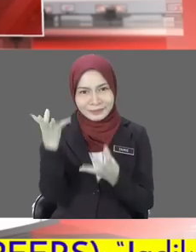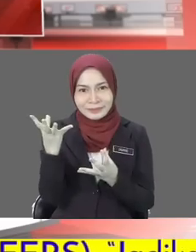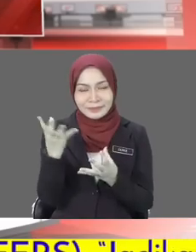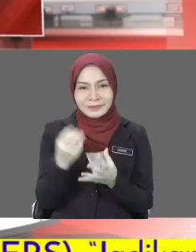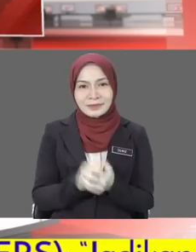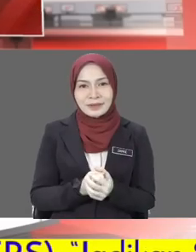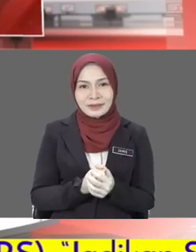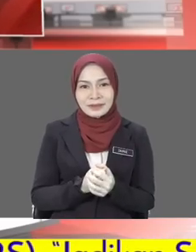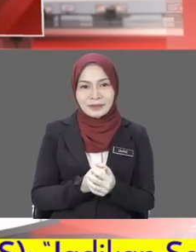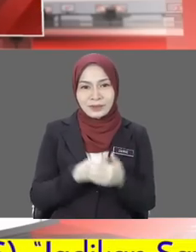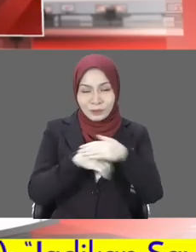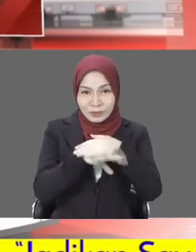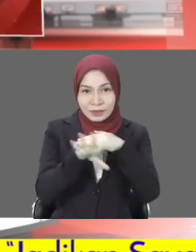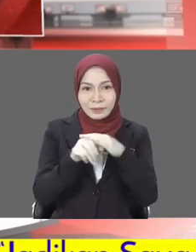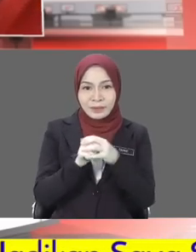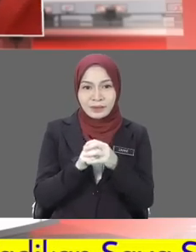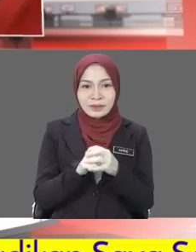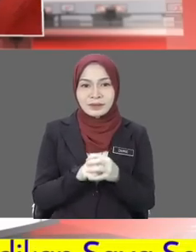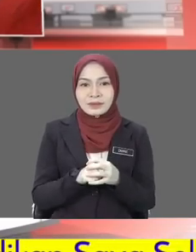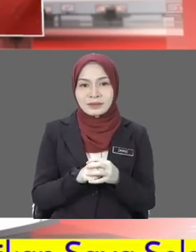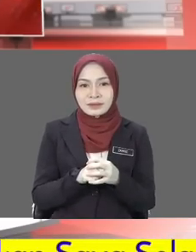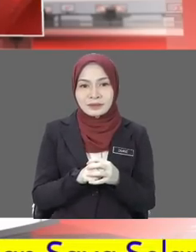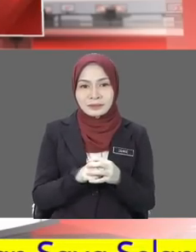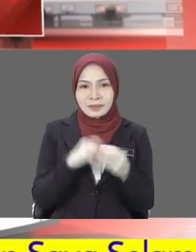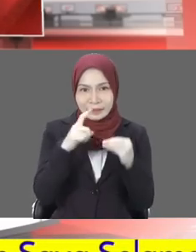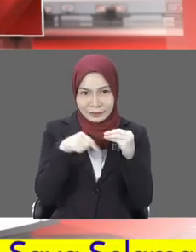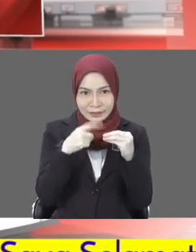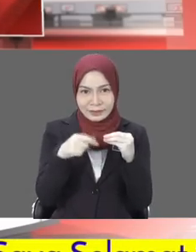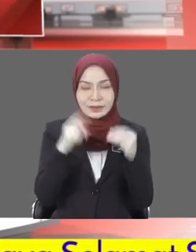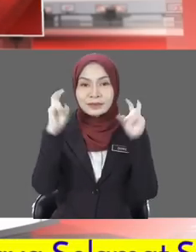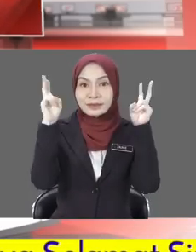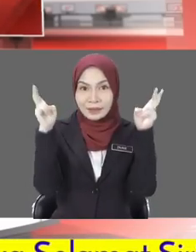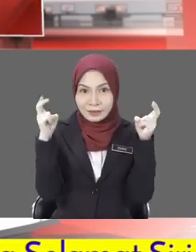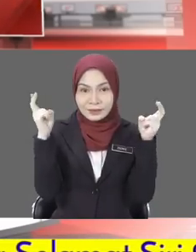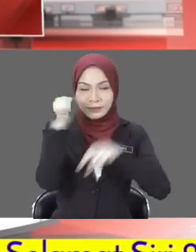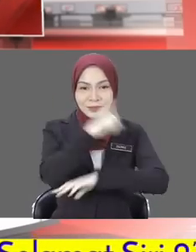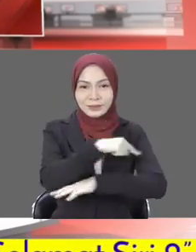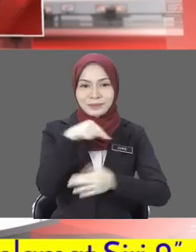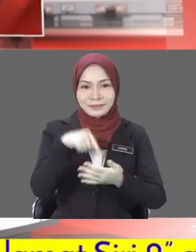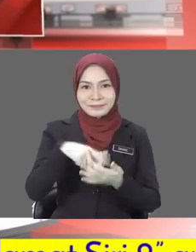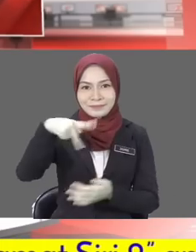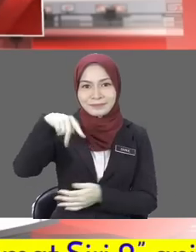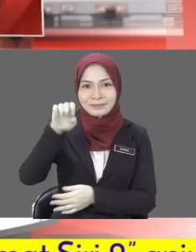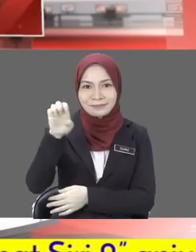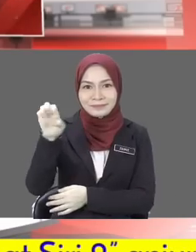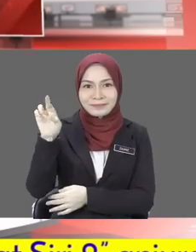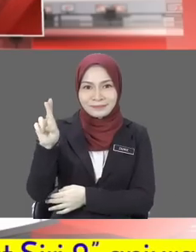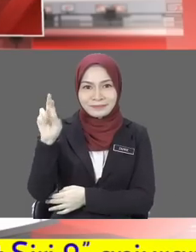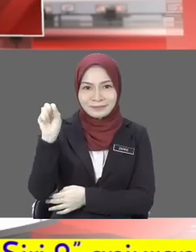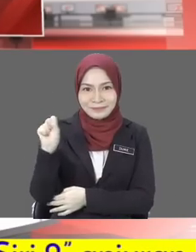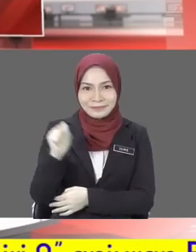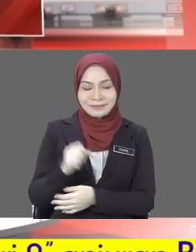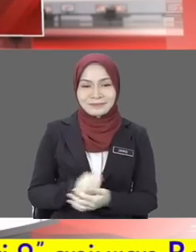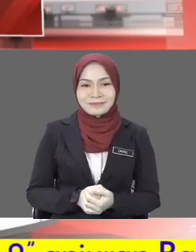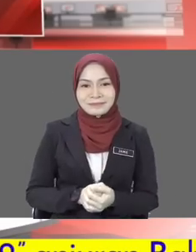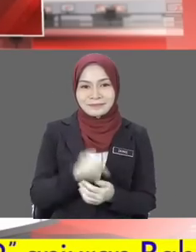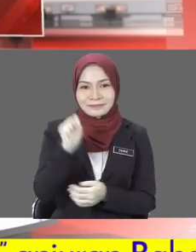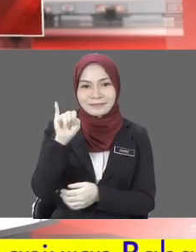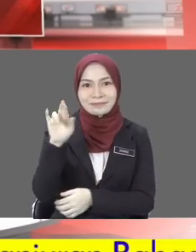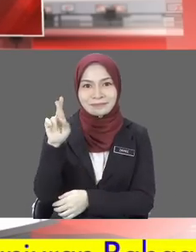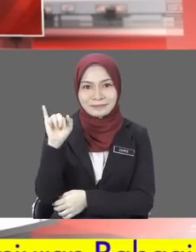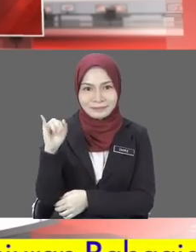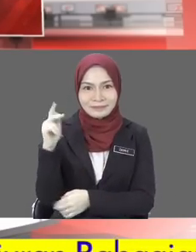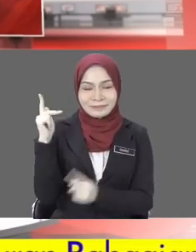bersesuaian dengan tajuk webinar kita kali ini Jadikan saya sama Siri kedua